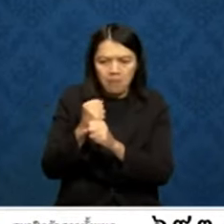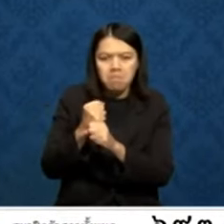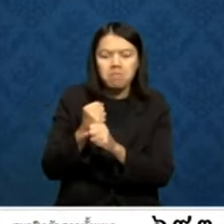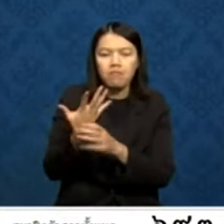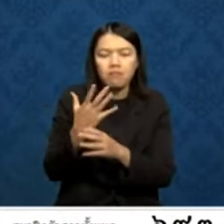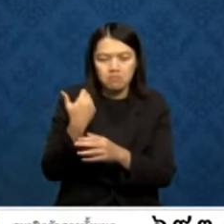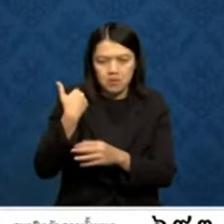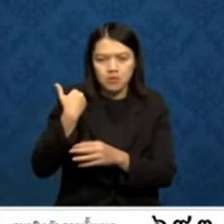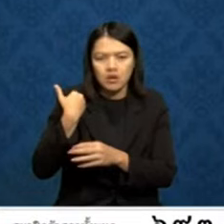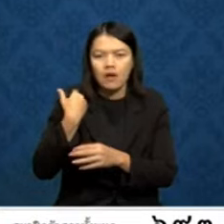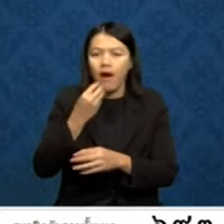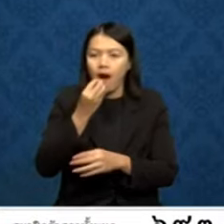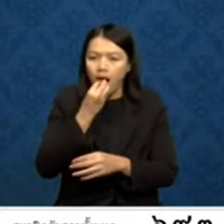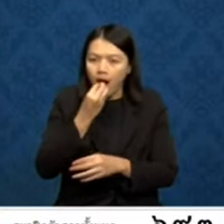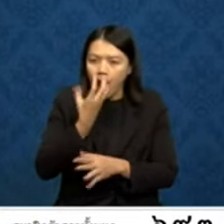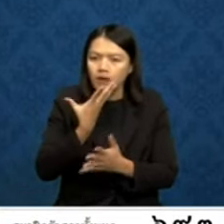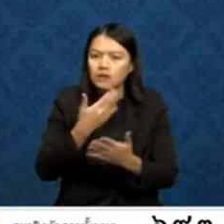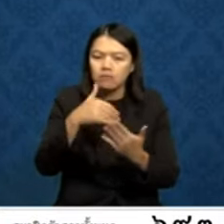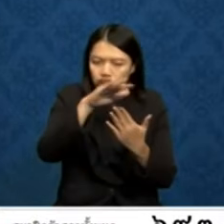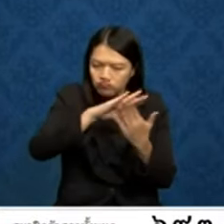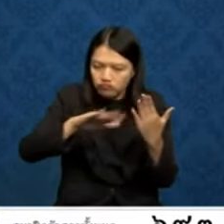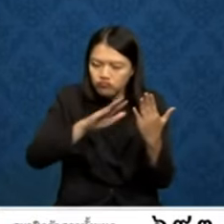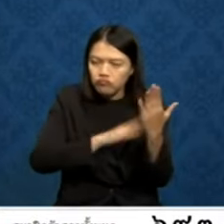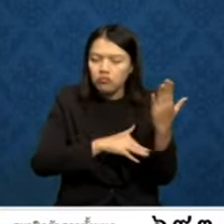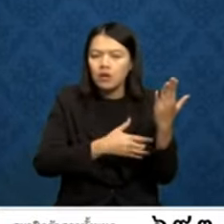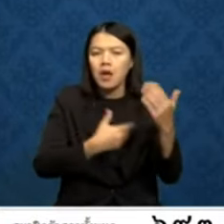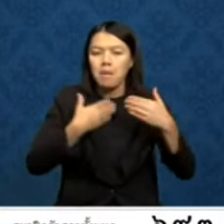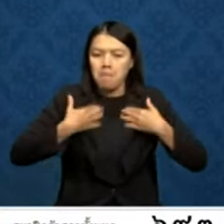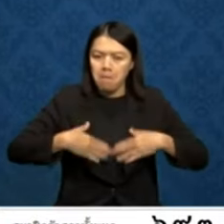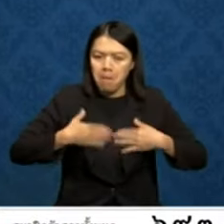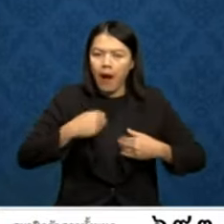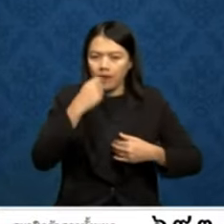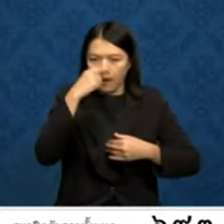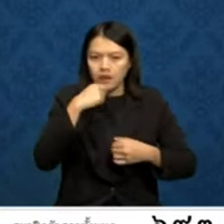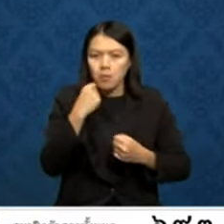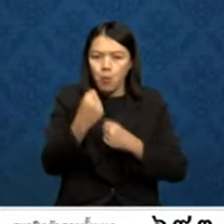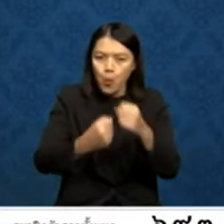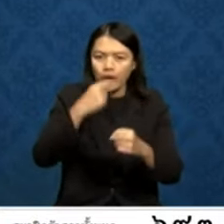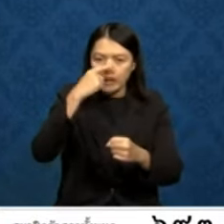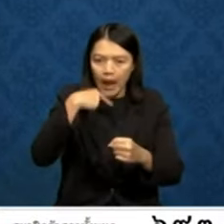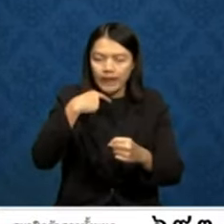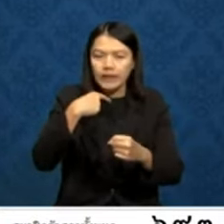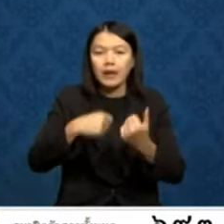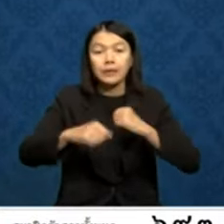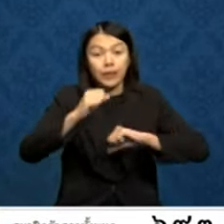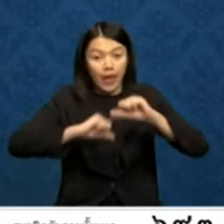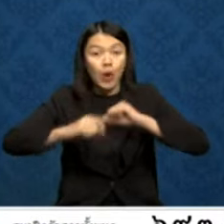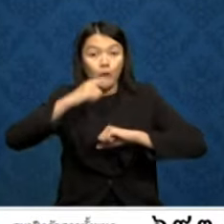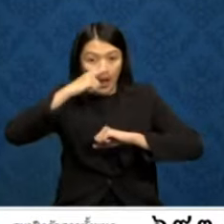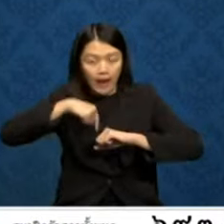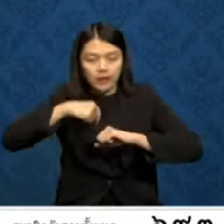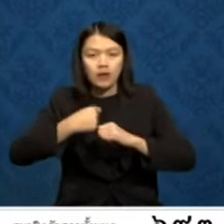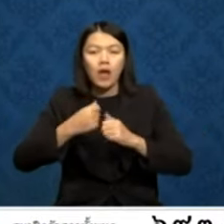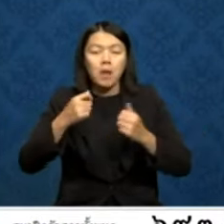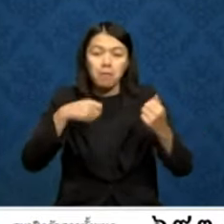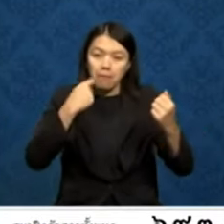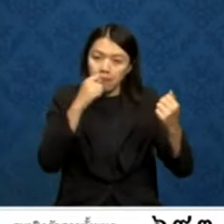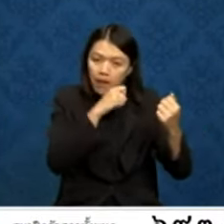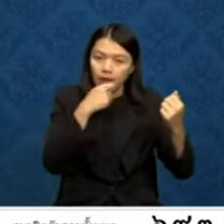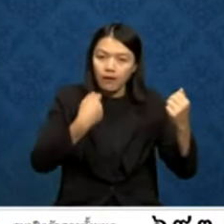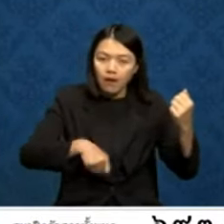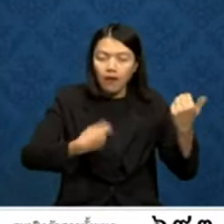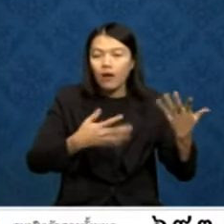ยทั้งอาหารท้องถิ่นไทยผ้าไทยมวยไทยศิลปะการแสดงไทยดนตรีไทย